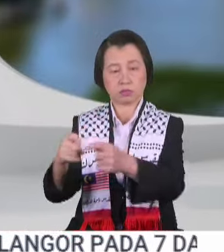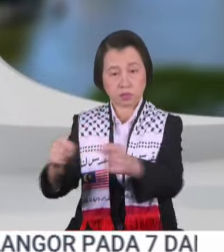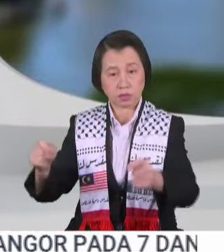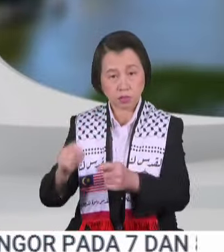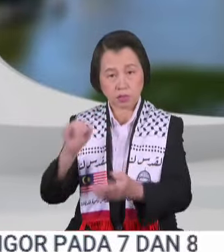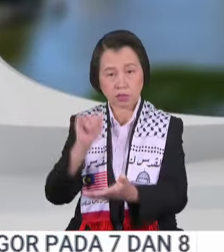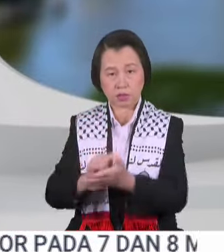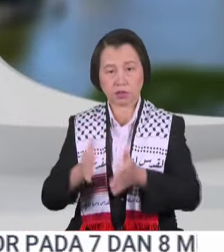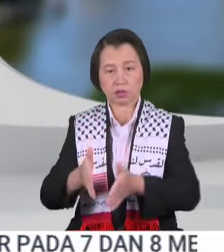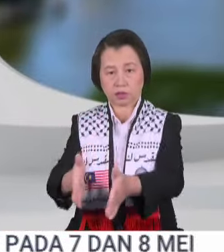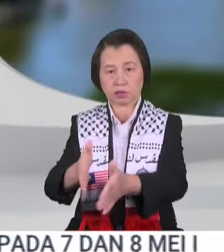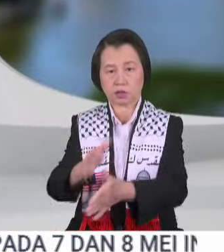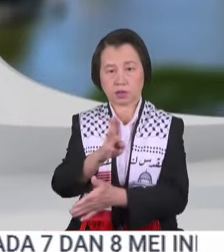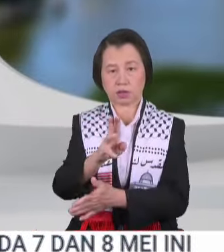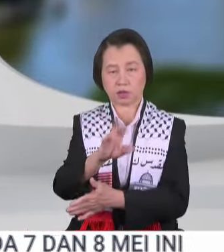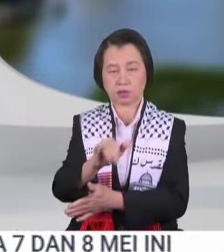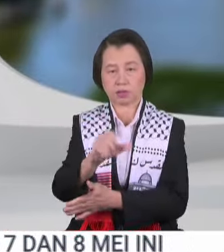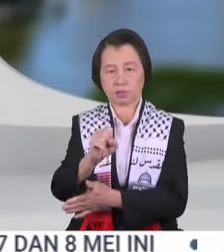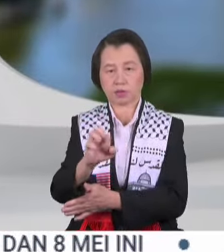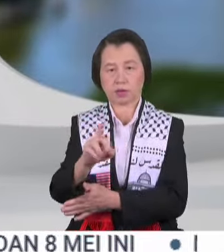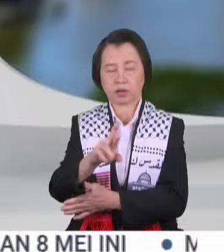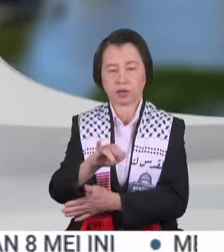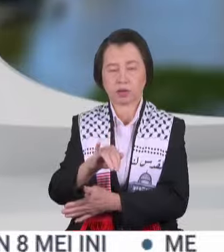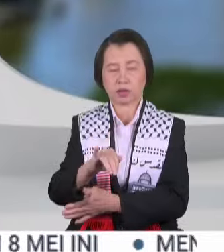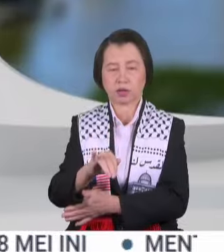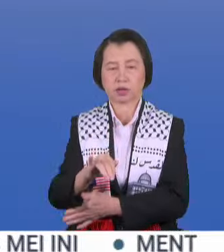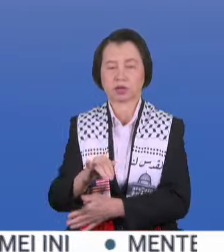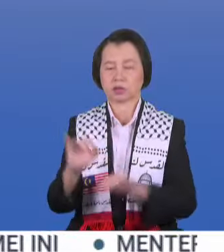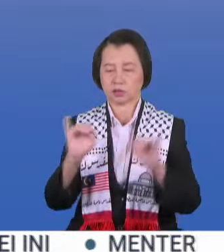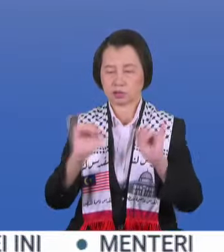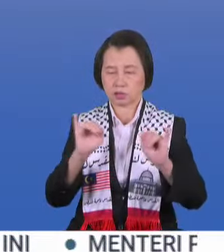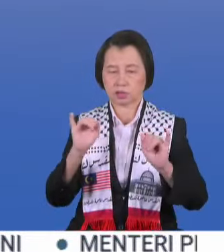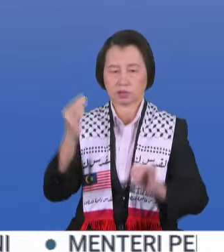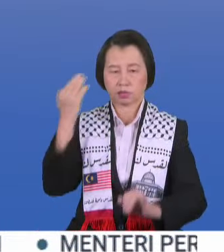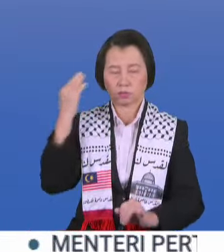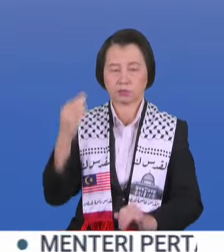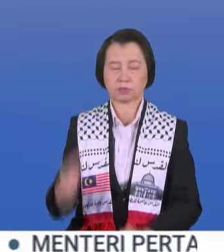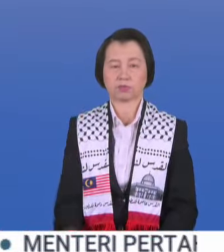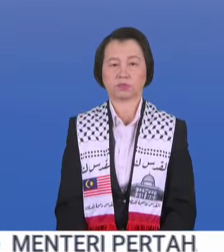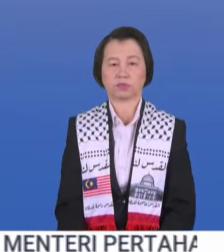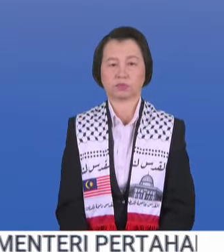Pujut Corner Jalan Bypass Miri Isnin lalu.